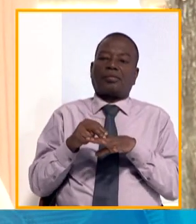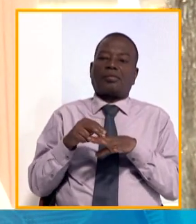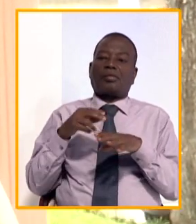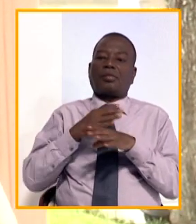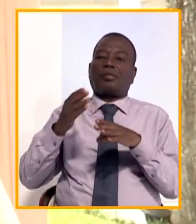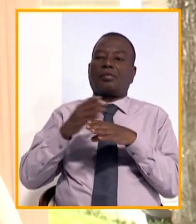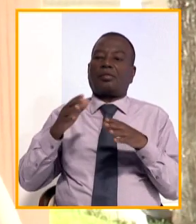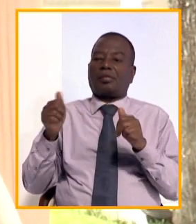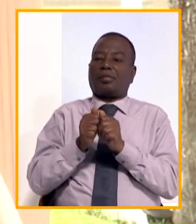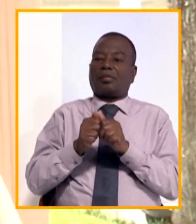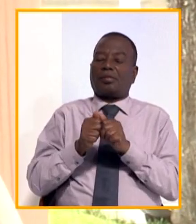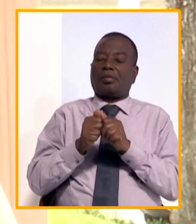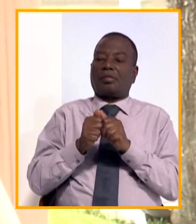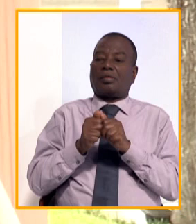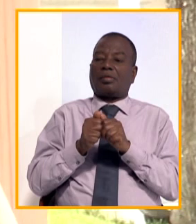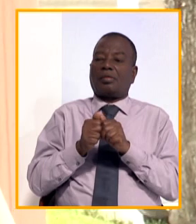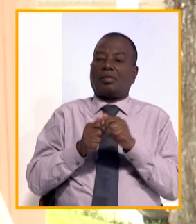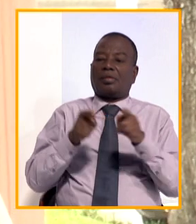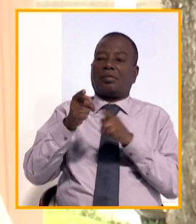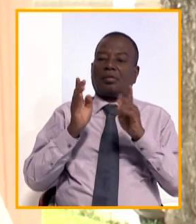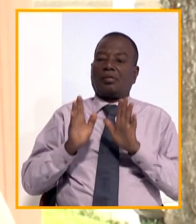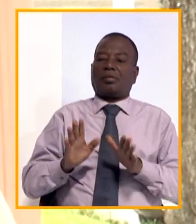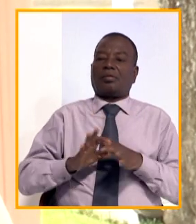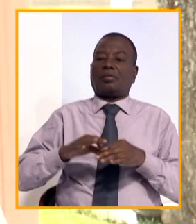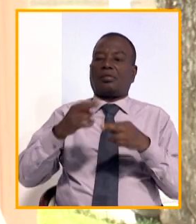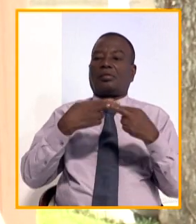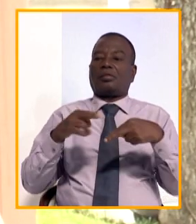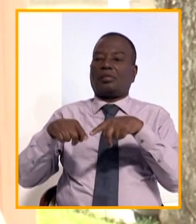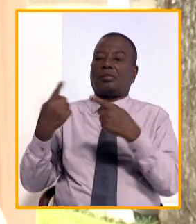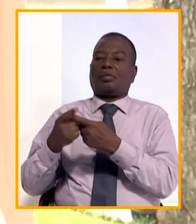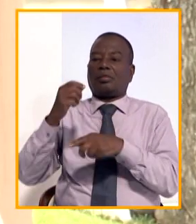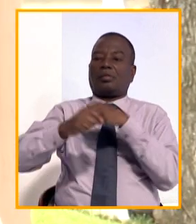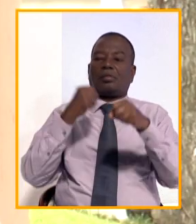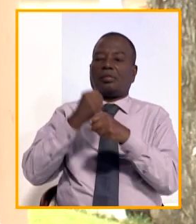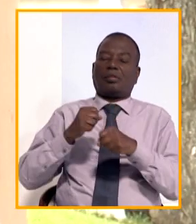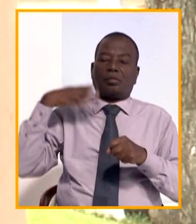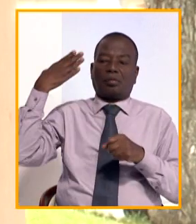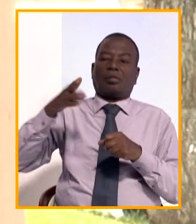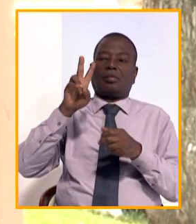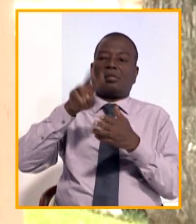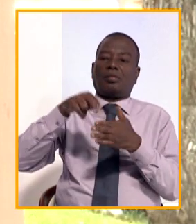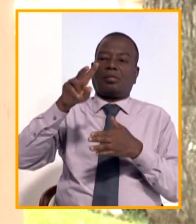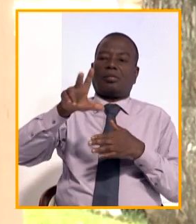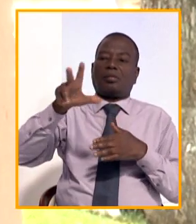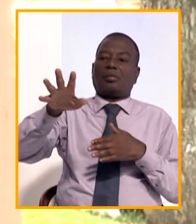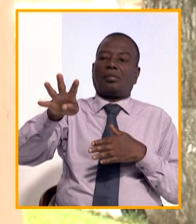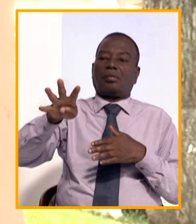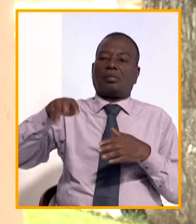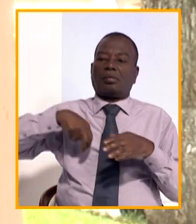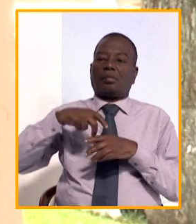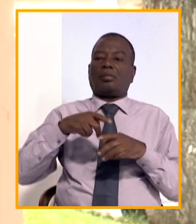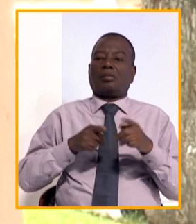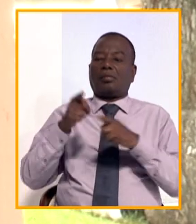partagé avec donc un gestionnaire de réseau. L'année prochaine, en 2024, nous serons en gestion